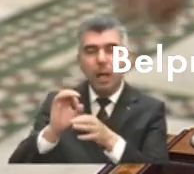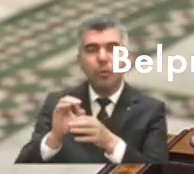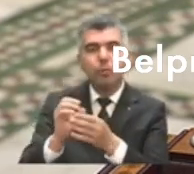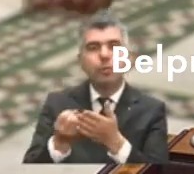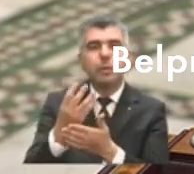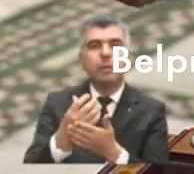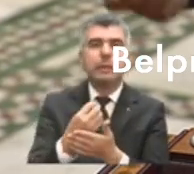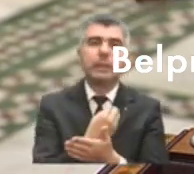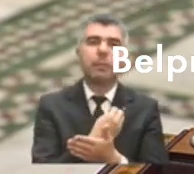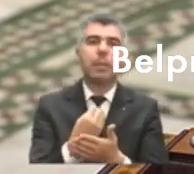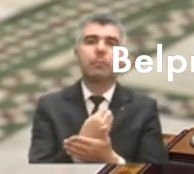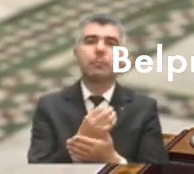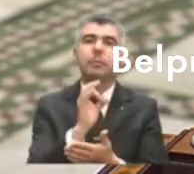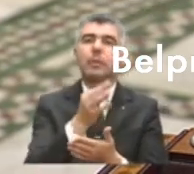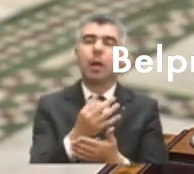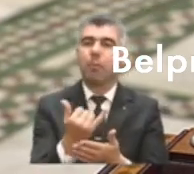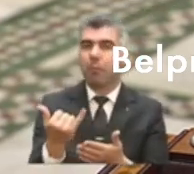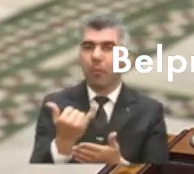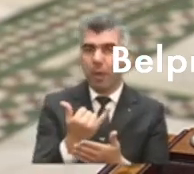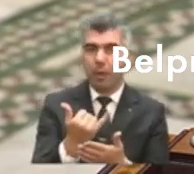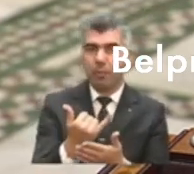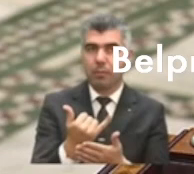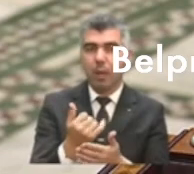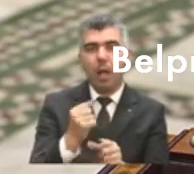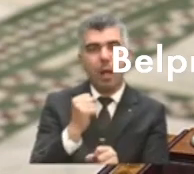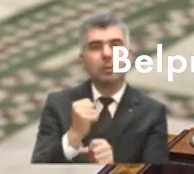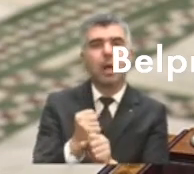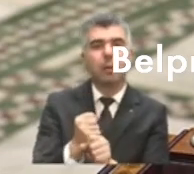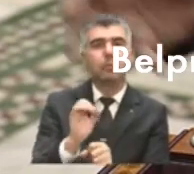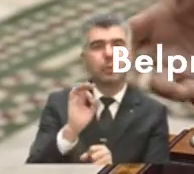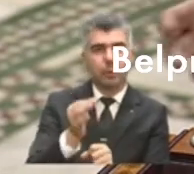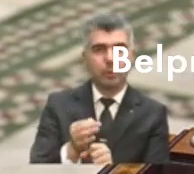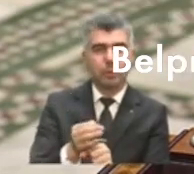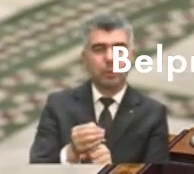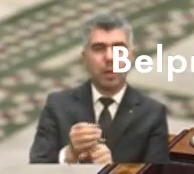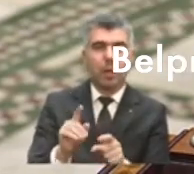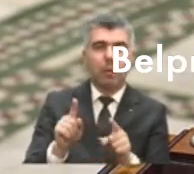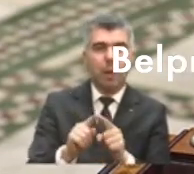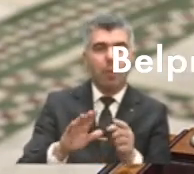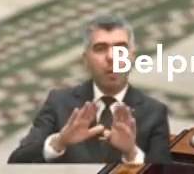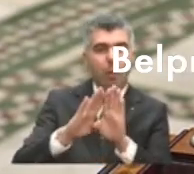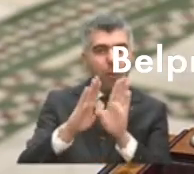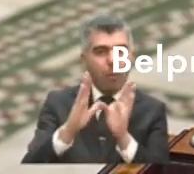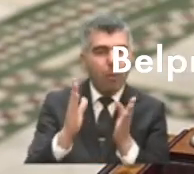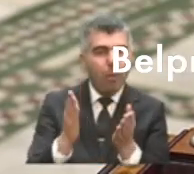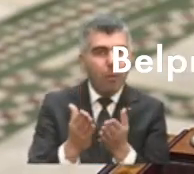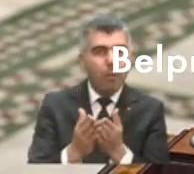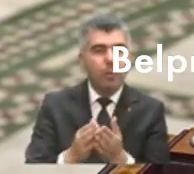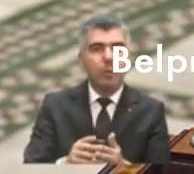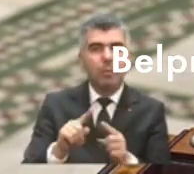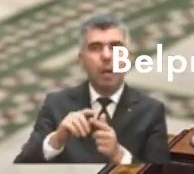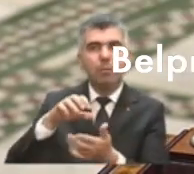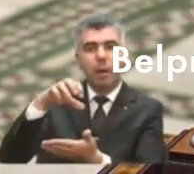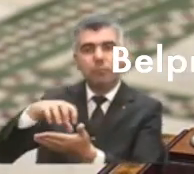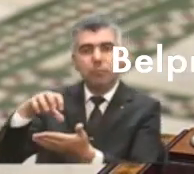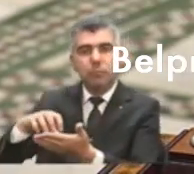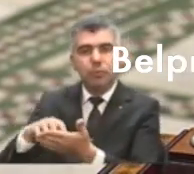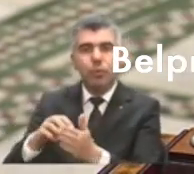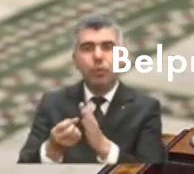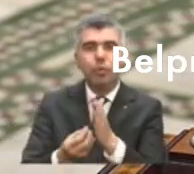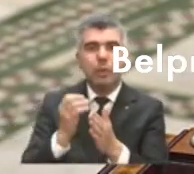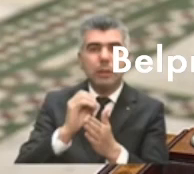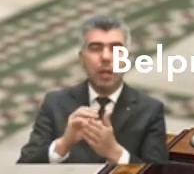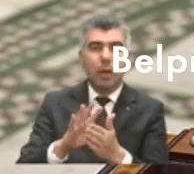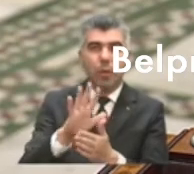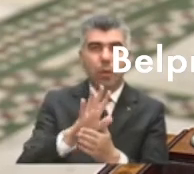هذا الاطار هذا اليوم حنا خدامين بهذا الصدد، كنديروا واحد ليكو سيستيم باش يمكن هذه الوحدات ديال الانشاء ديال لا ثيرابي